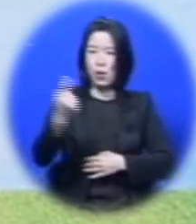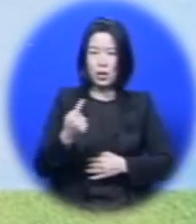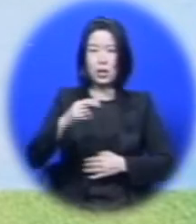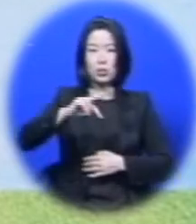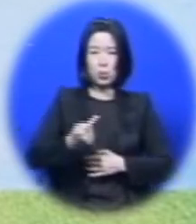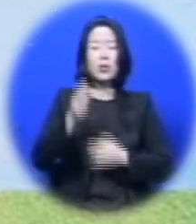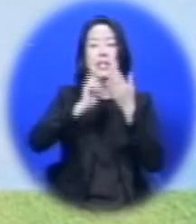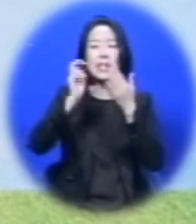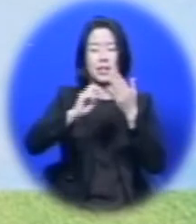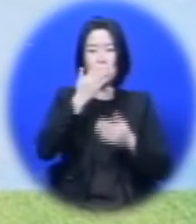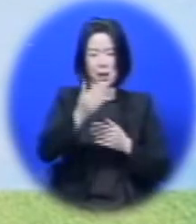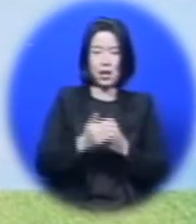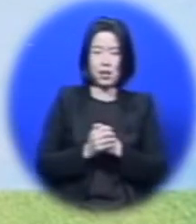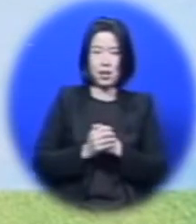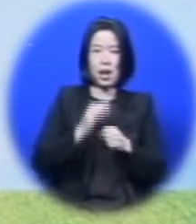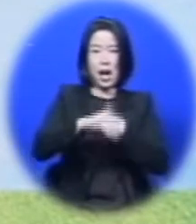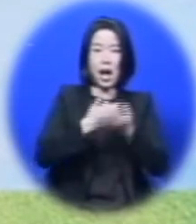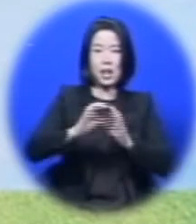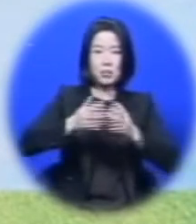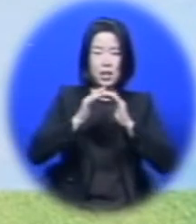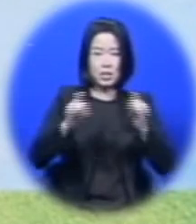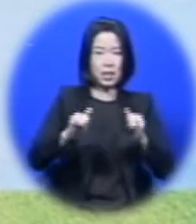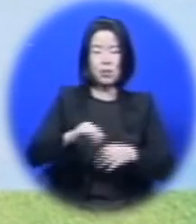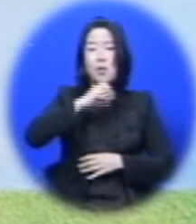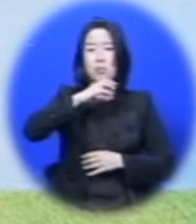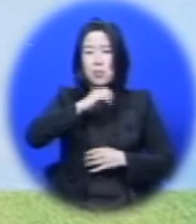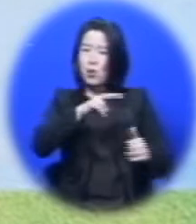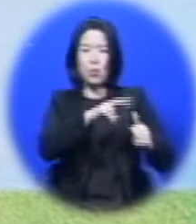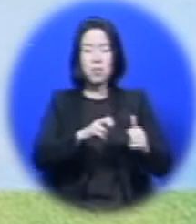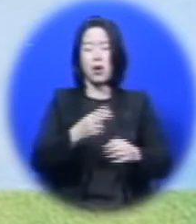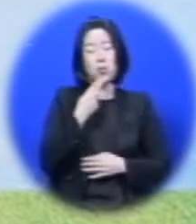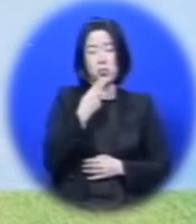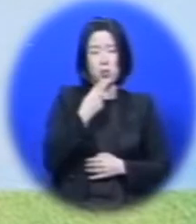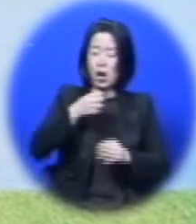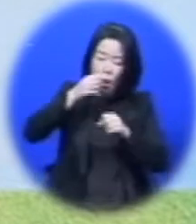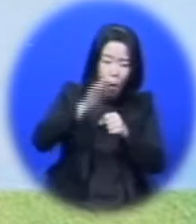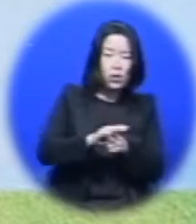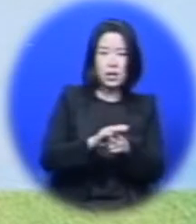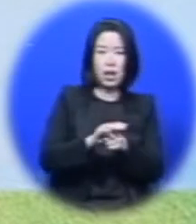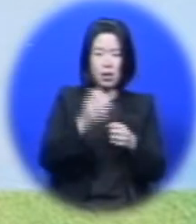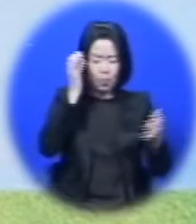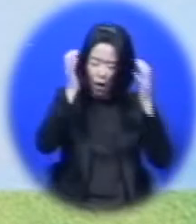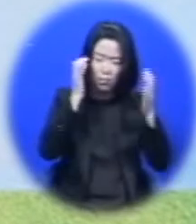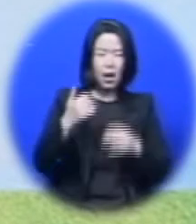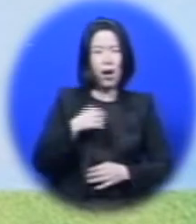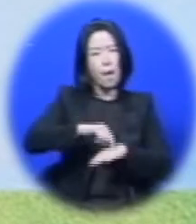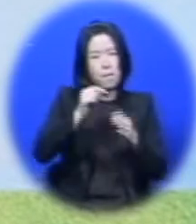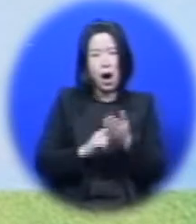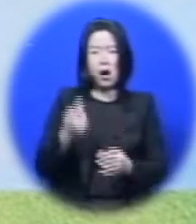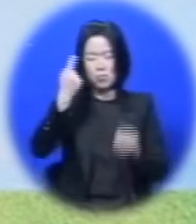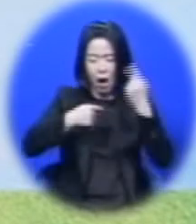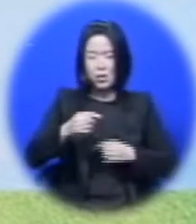겁니다. 여러분 하나님의 나라 사람은 불평 원망 없습니다. 억울하다, 괴롭다, 마음에